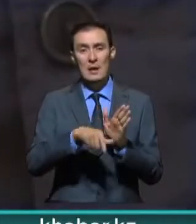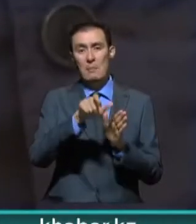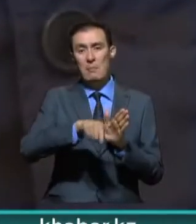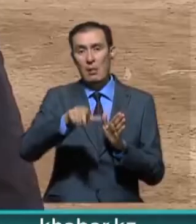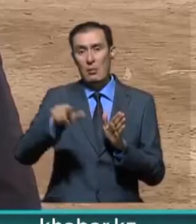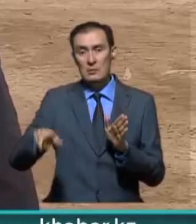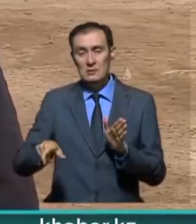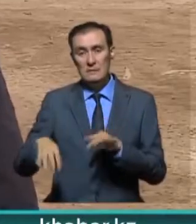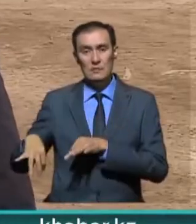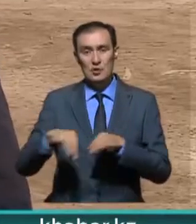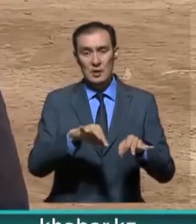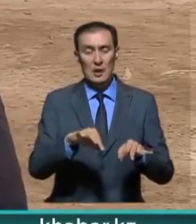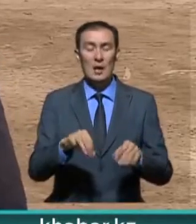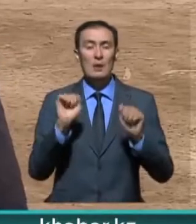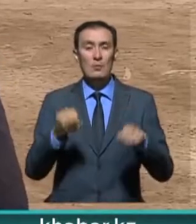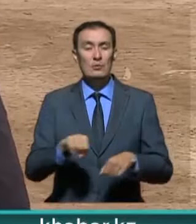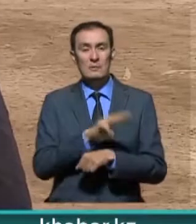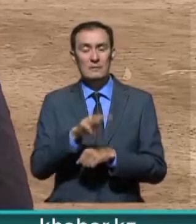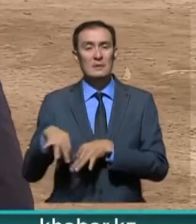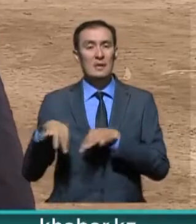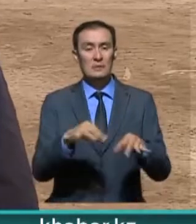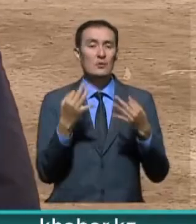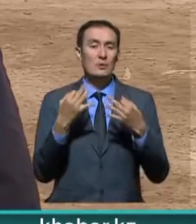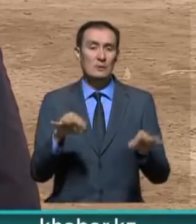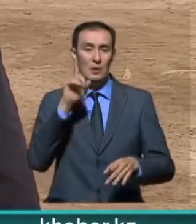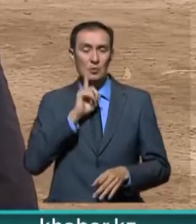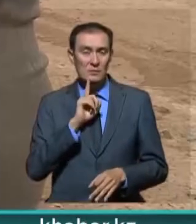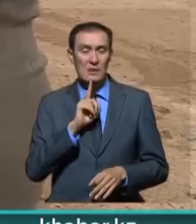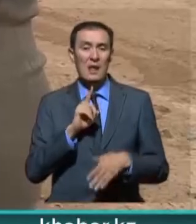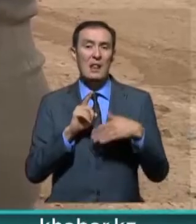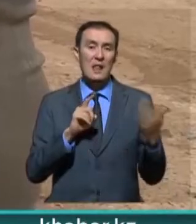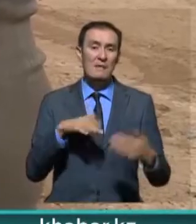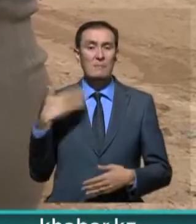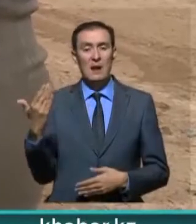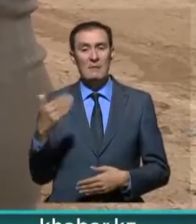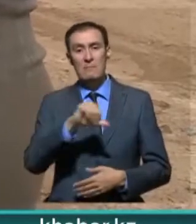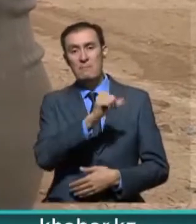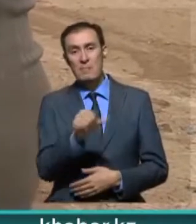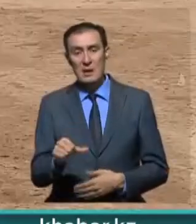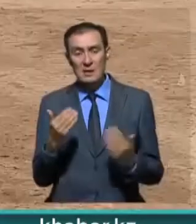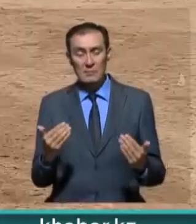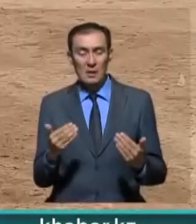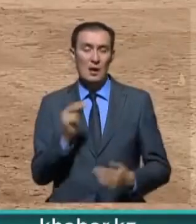данного проекта позволила обеспечить транспортную доступность между правым и левым берегом. При этом работы по